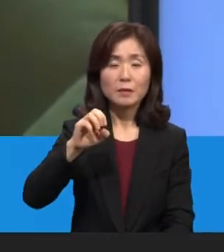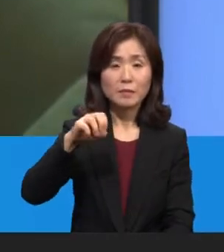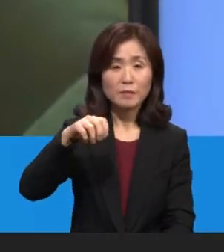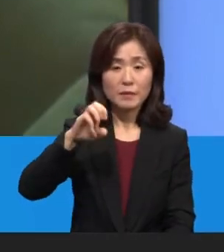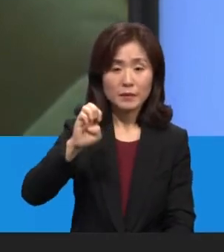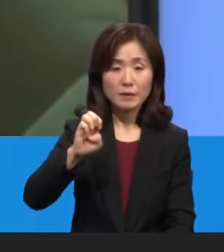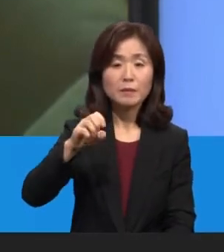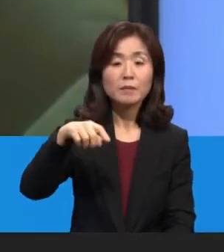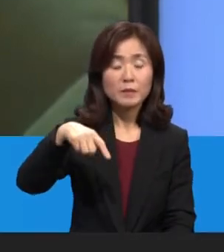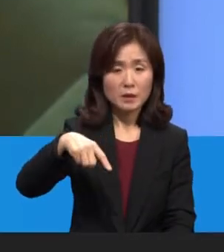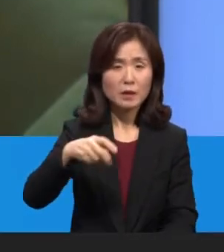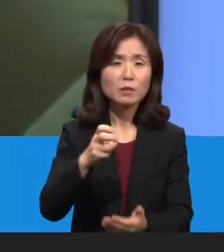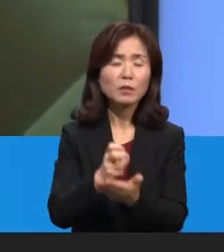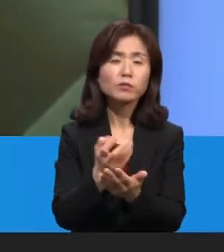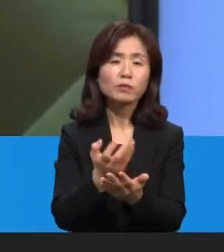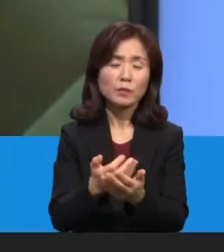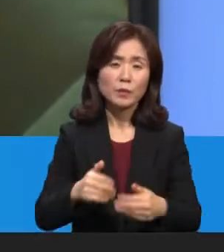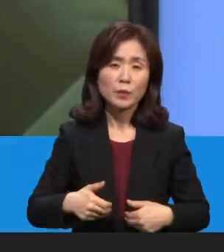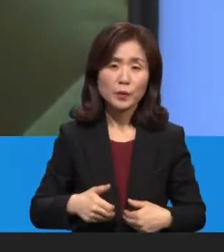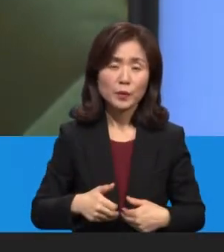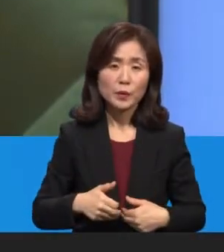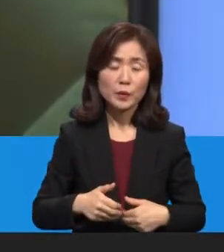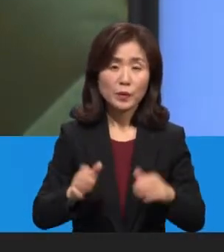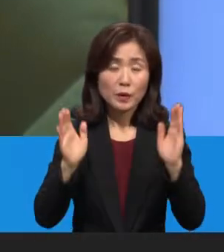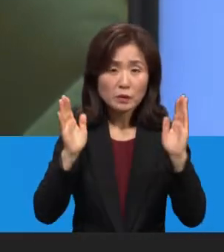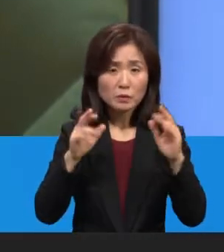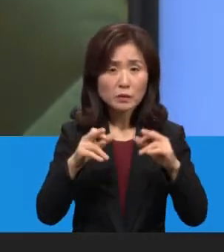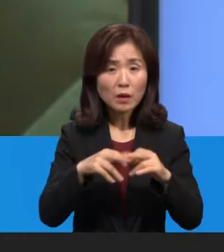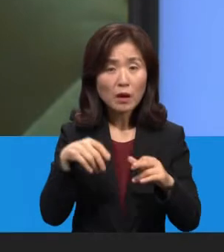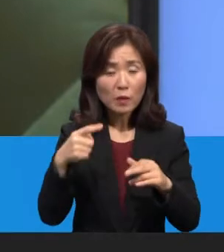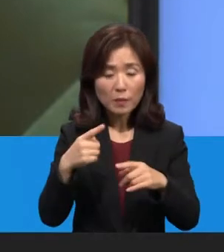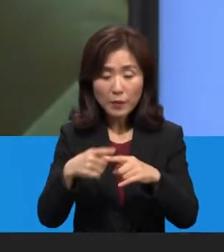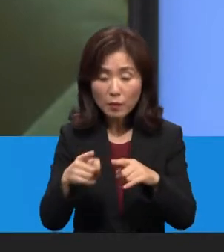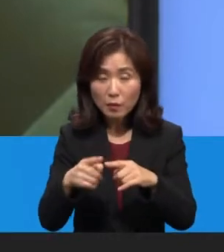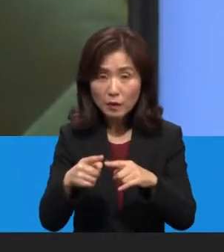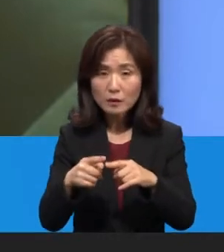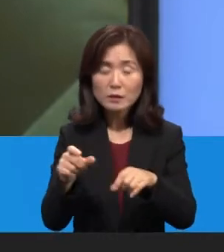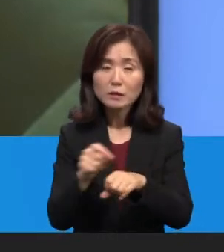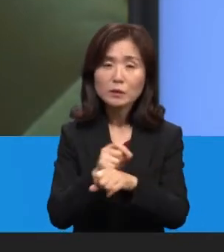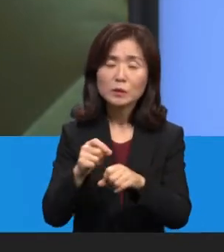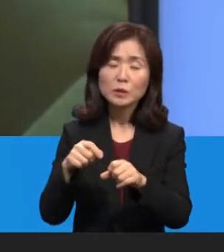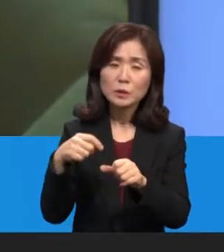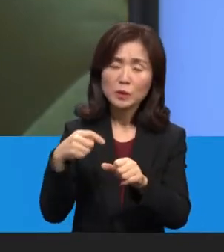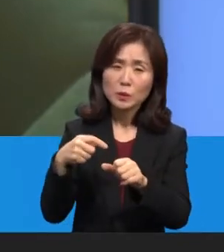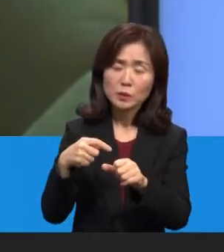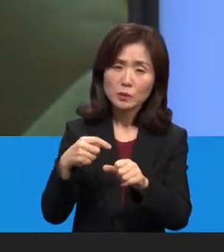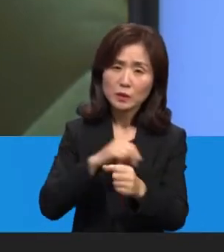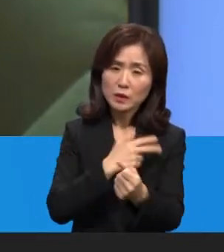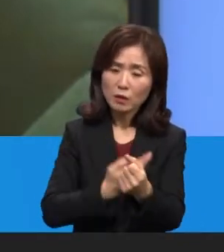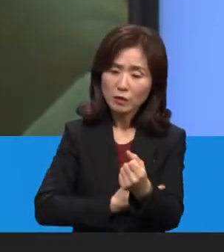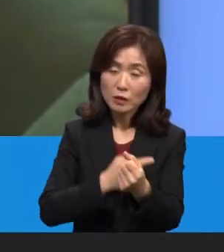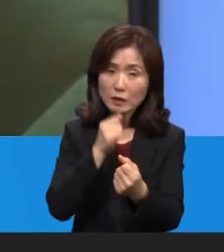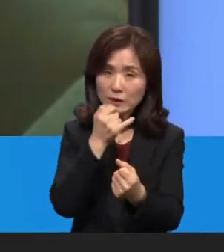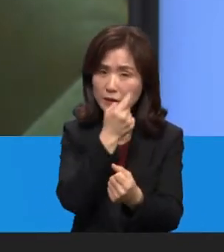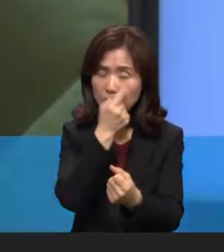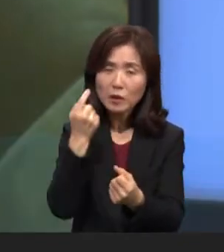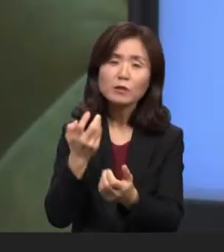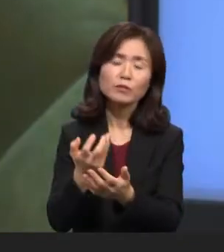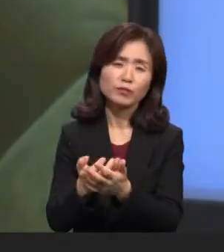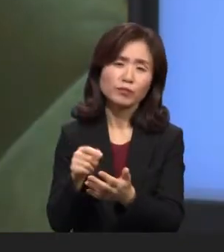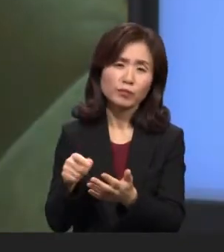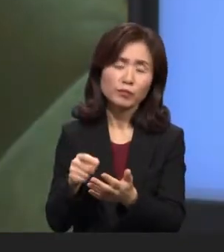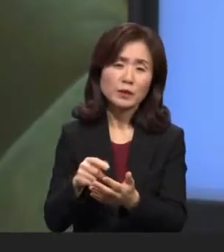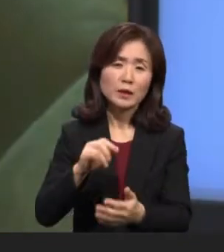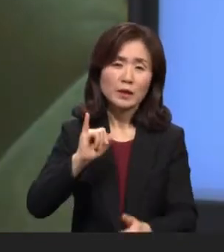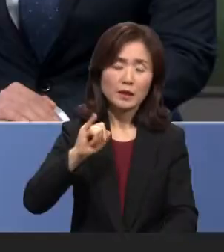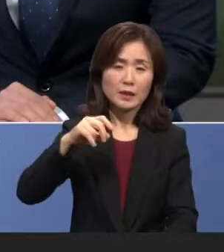문서가 필요합니다 어떤 학습 장애를 갖고 있는지 평가를 해서 특수교육을 받을 자격이 있는 걸 증명하는 겁니다 이 ip